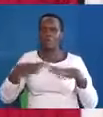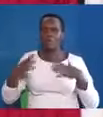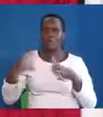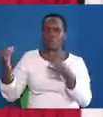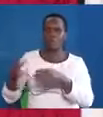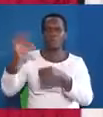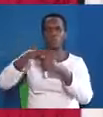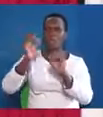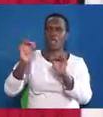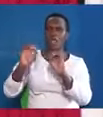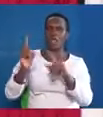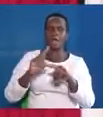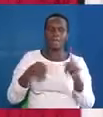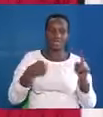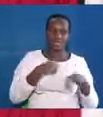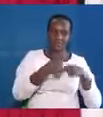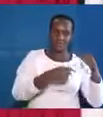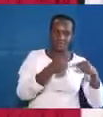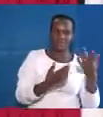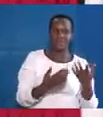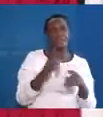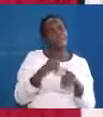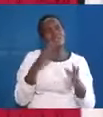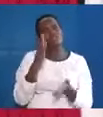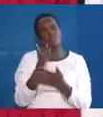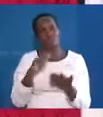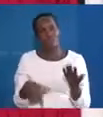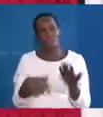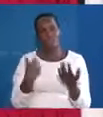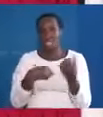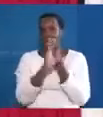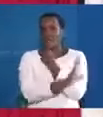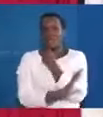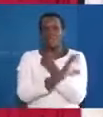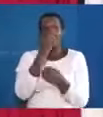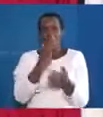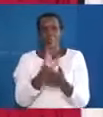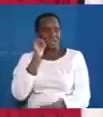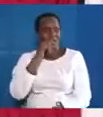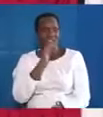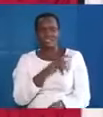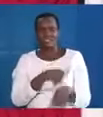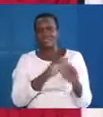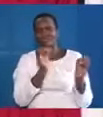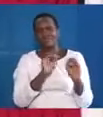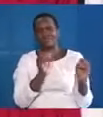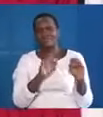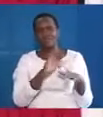Lakini ukweli wa mambo ni ya kwamba taifa letu tulikuwa tumegawanyika katikati.